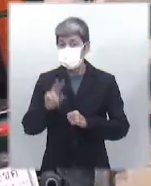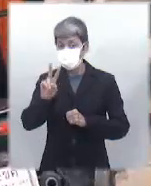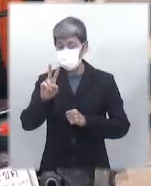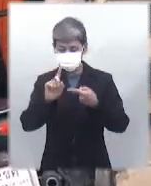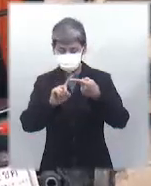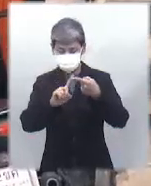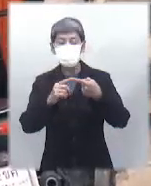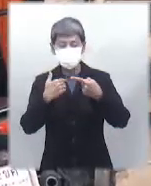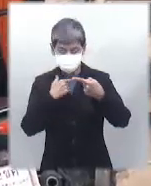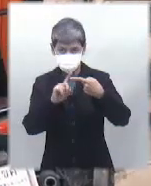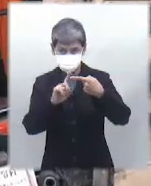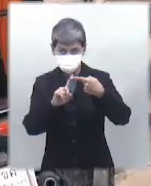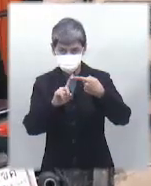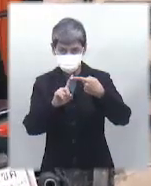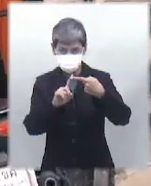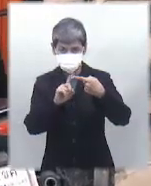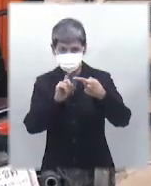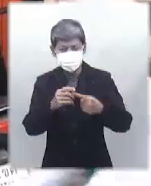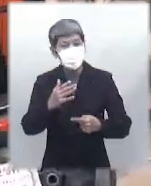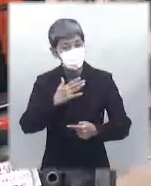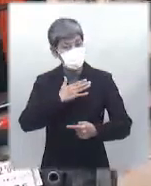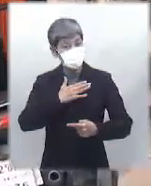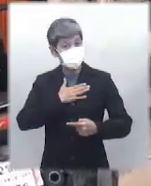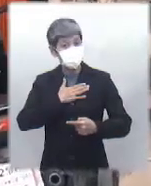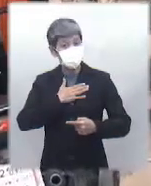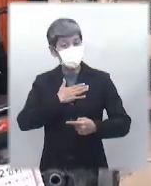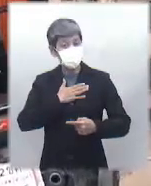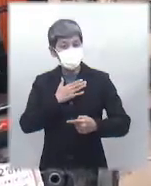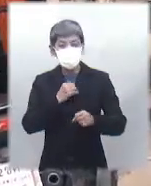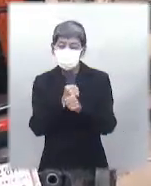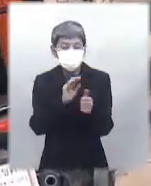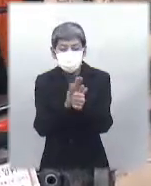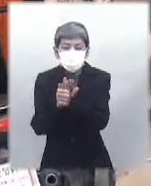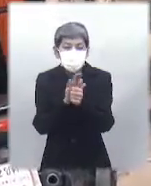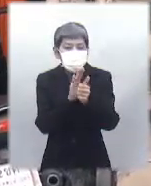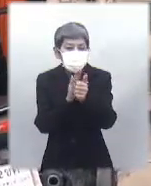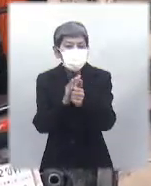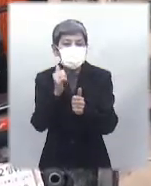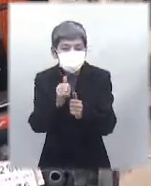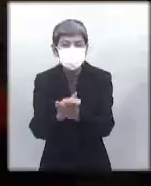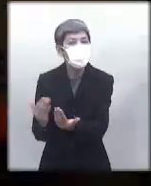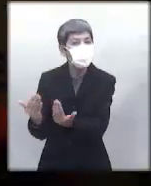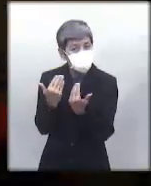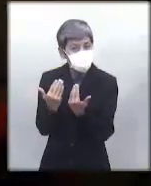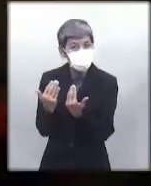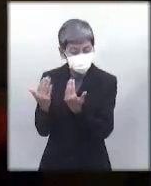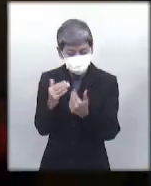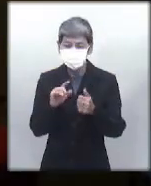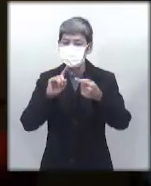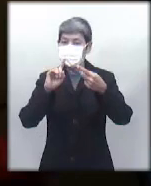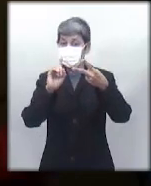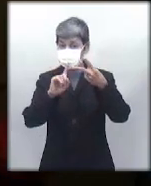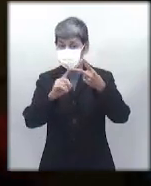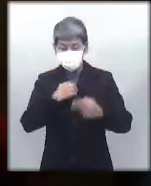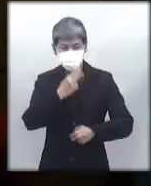แบบที่ 1ก็คือเห็นว่าเราเนี่ยทำดูแลเด็กเหล่านี้ดีเขาก็มาฝากอัน